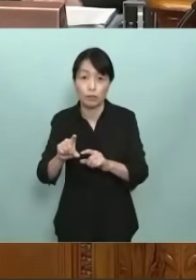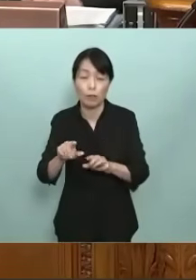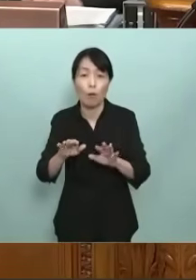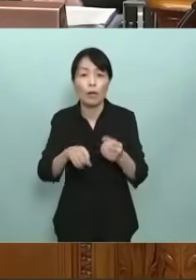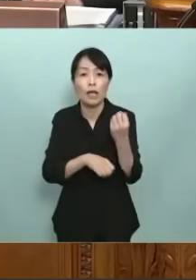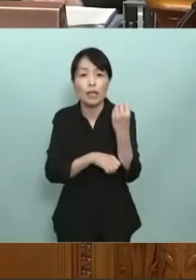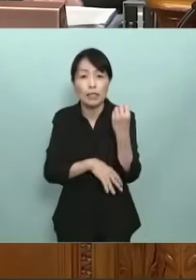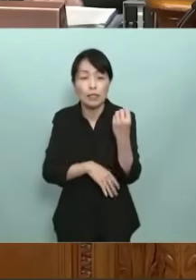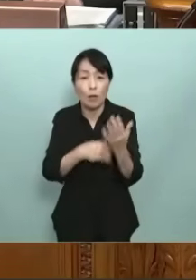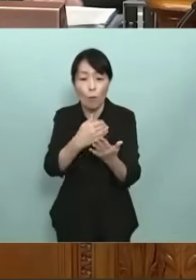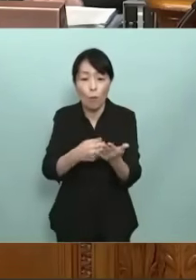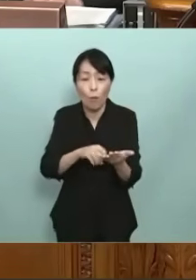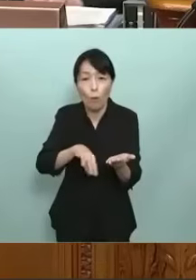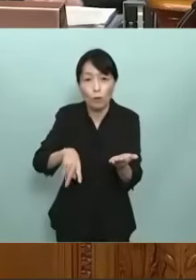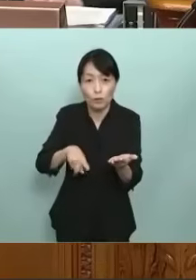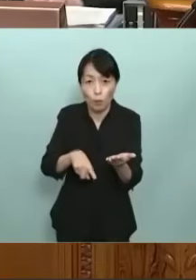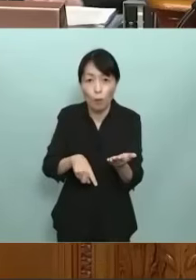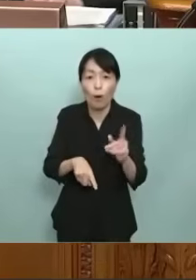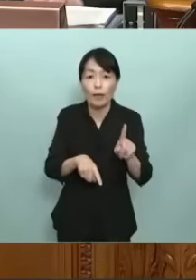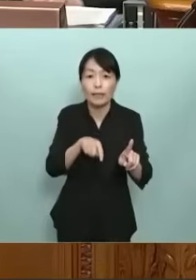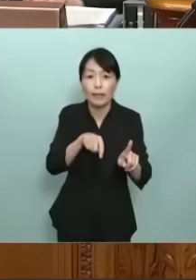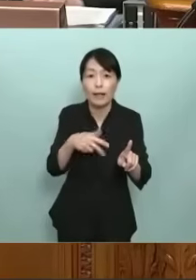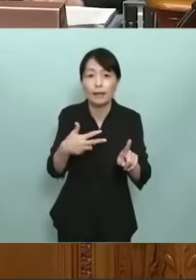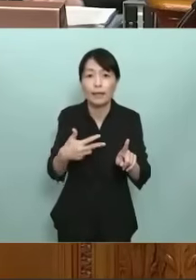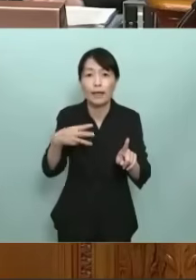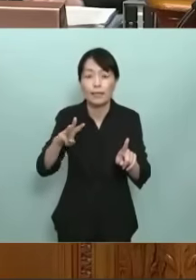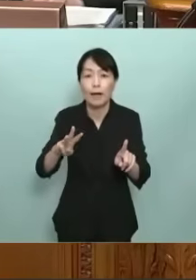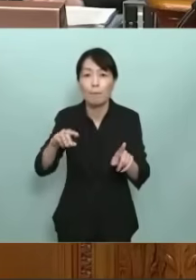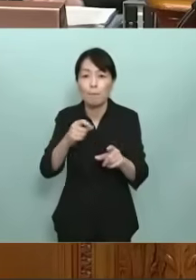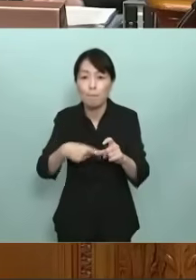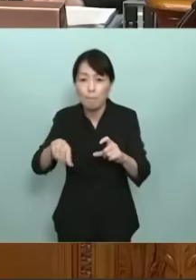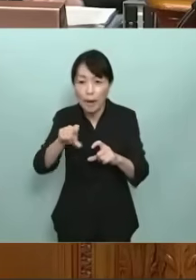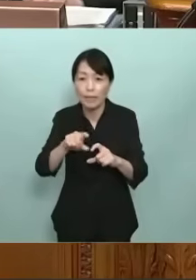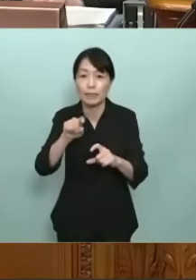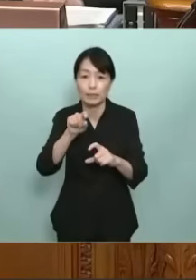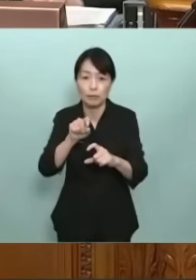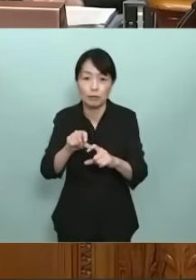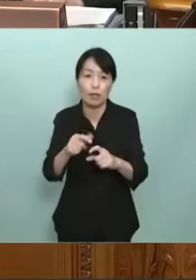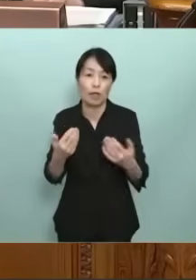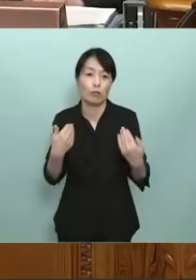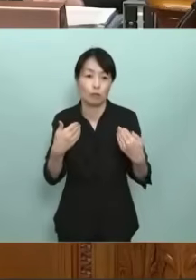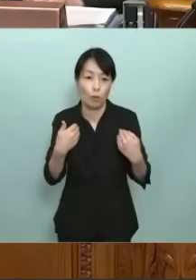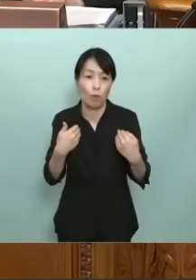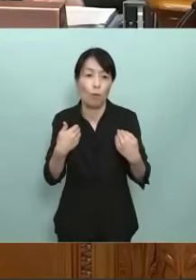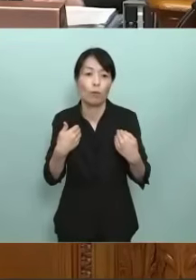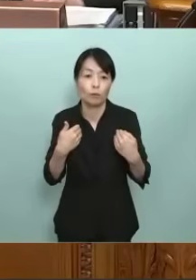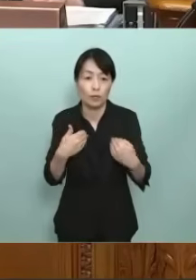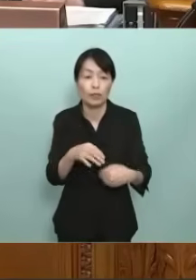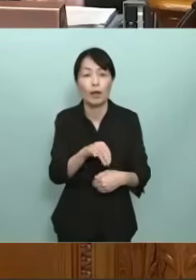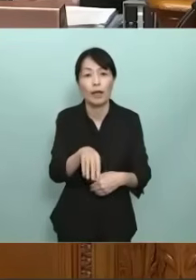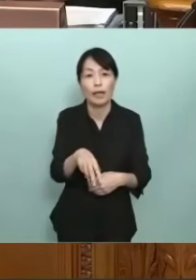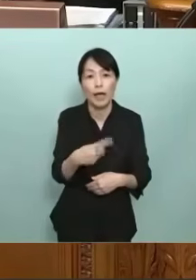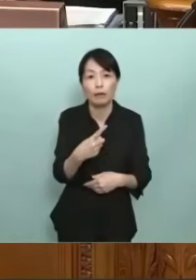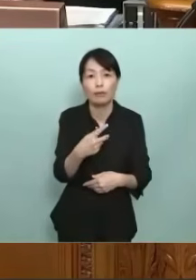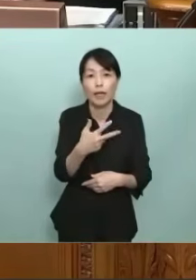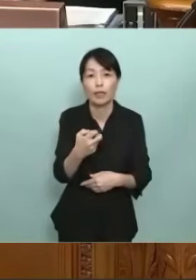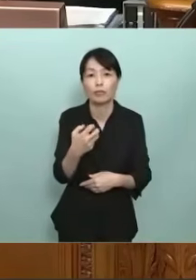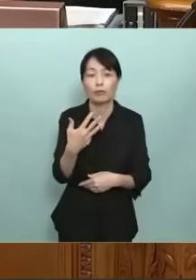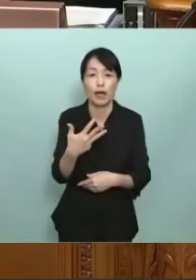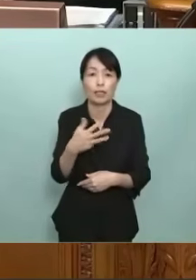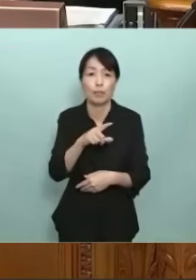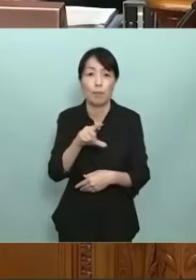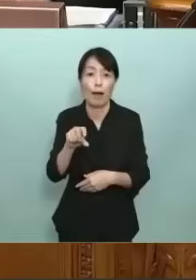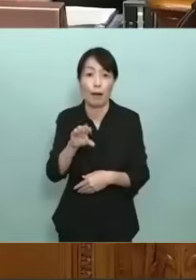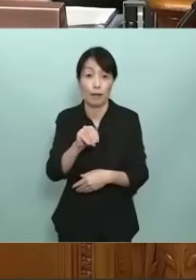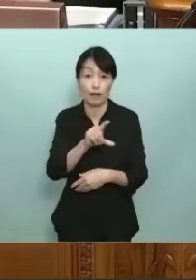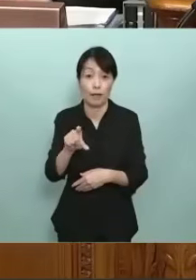1.73倍の178に引き上げて所得税の高級減税を実施し国民に